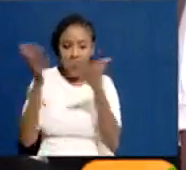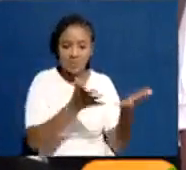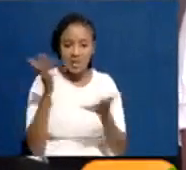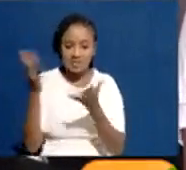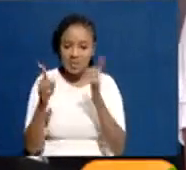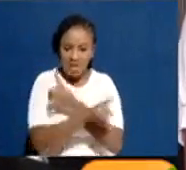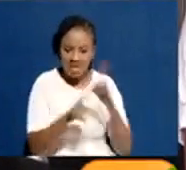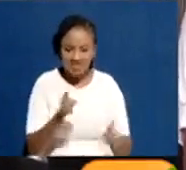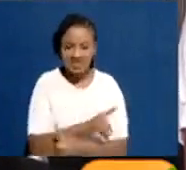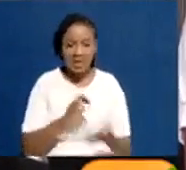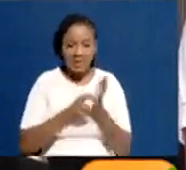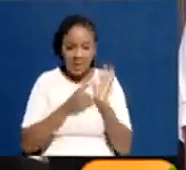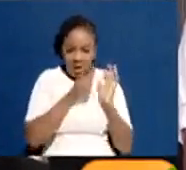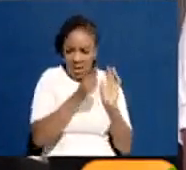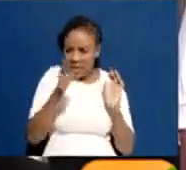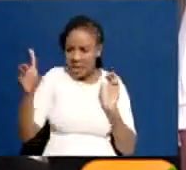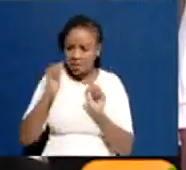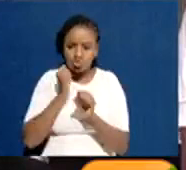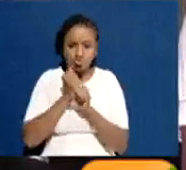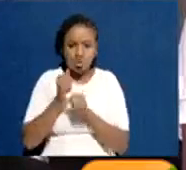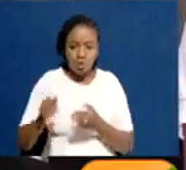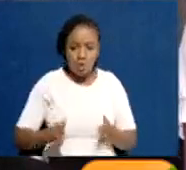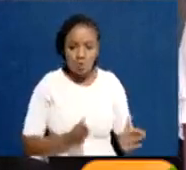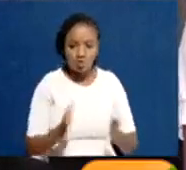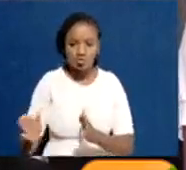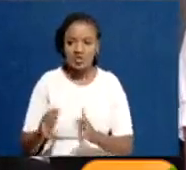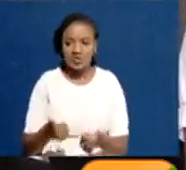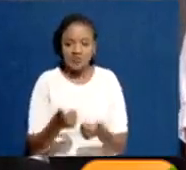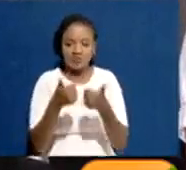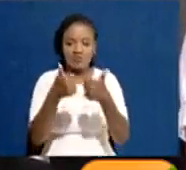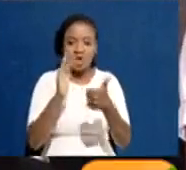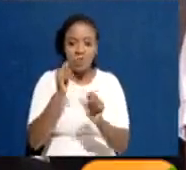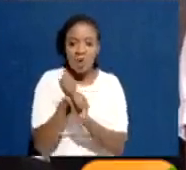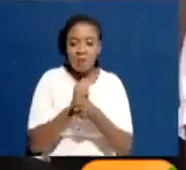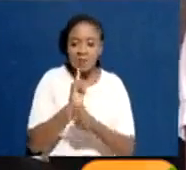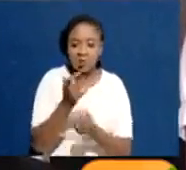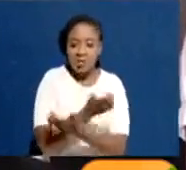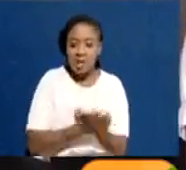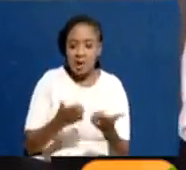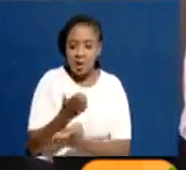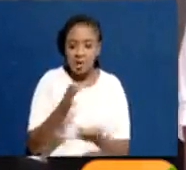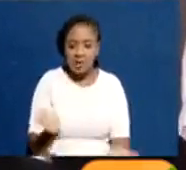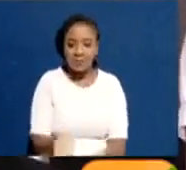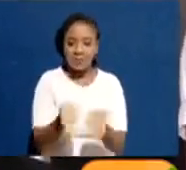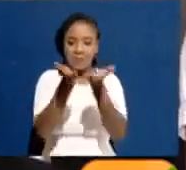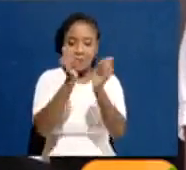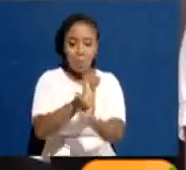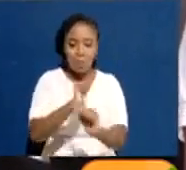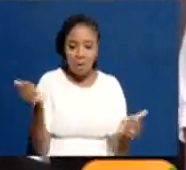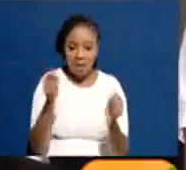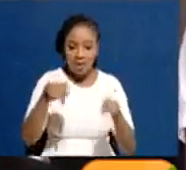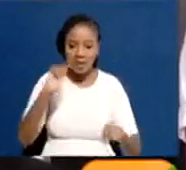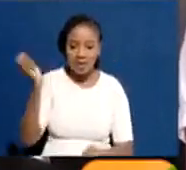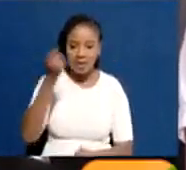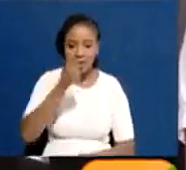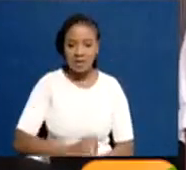ikuje. So hiyo kazi yote ndio itahakikisha kwamba uchumi wa Kenya inaanza